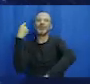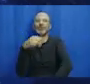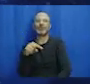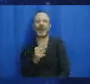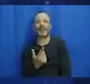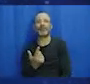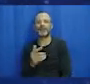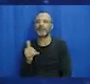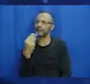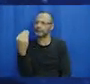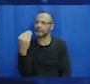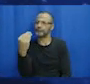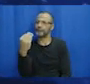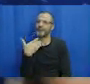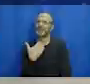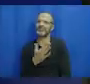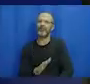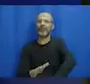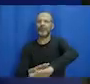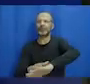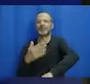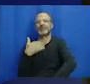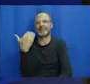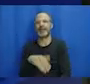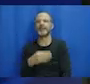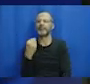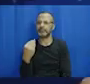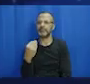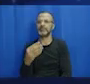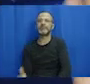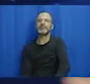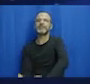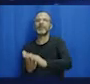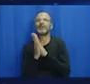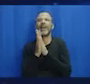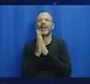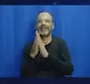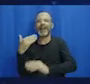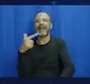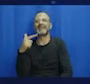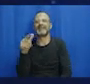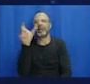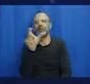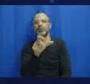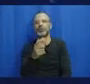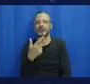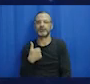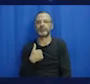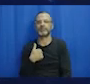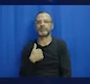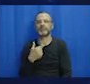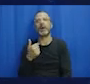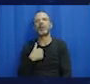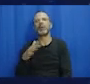كبير لصغير. خليني بس أكمل، الفكرة طبيعي. لا واضح طبعا. بس خليني أوضح الفكرة لأنه عشان الناس تصلها بدي يكون واضح كثير.